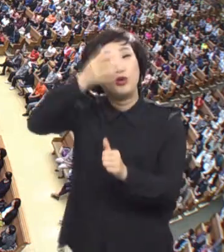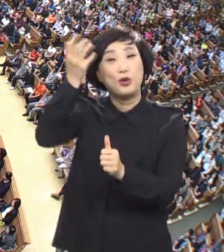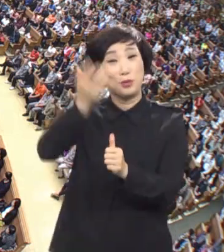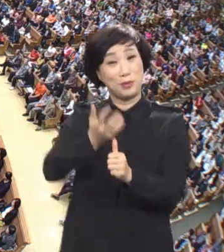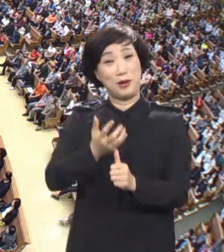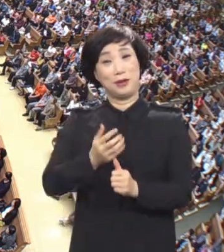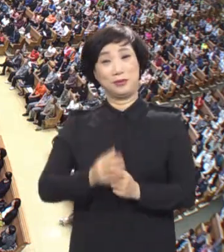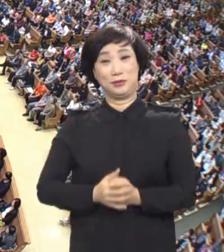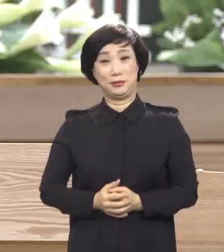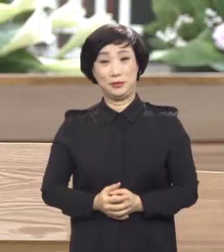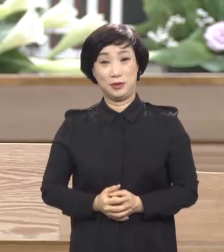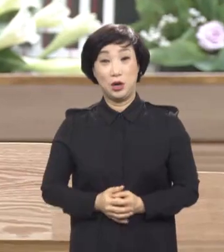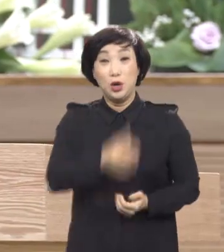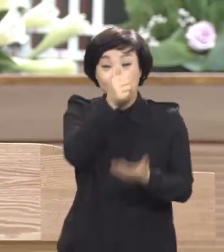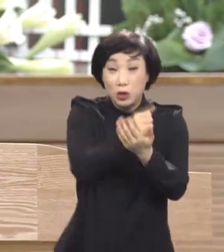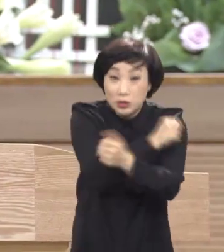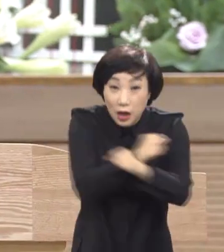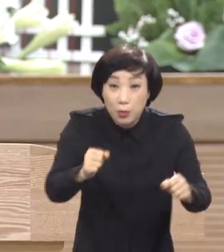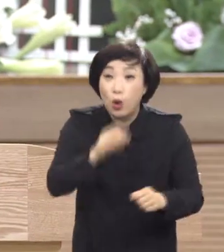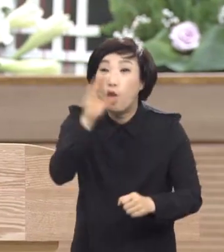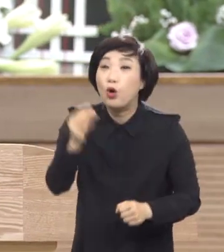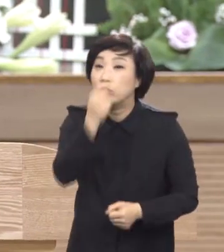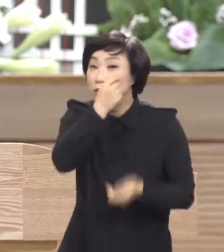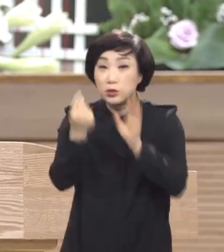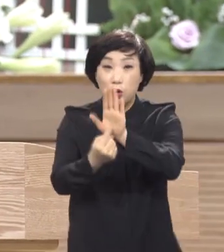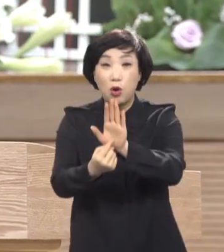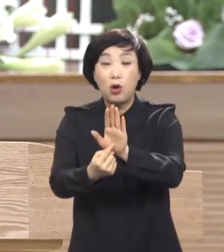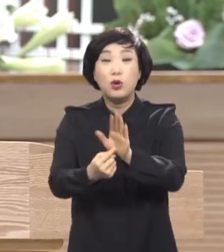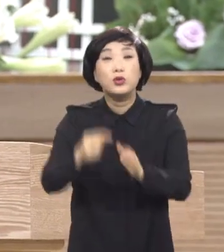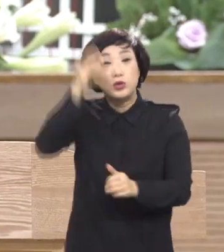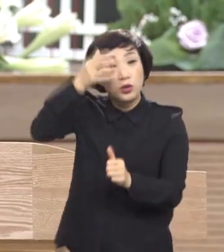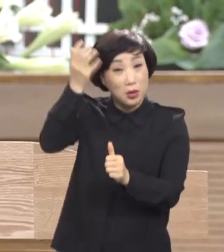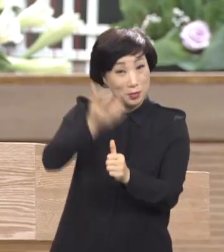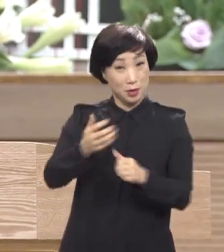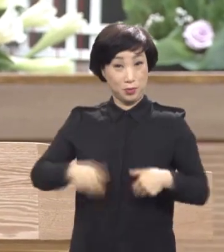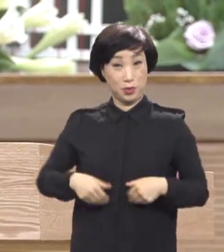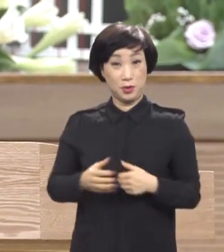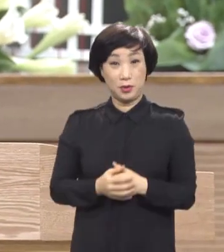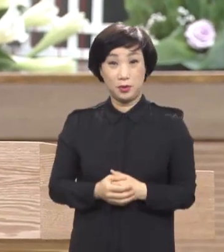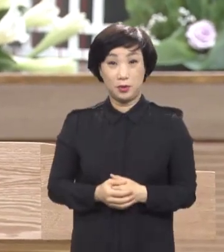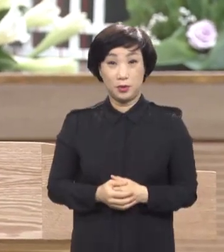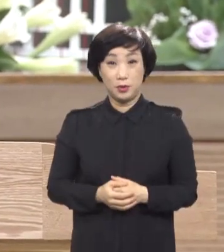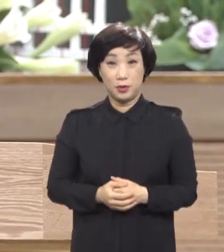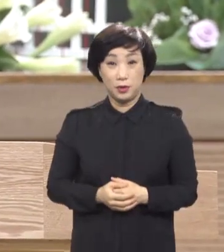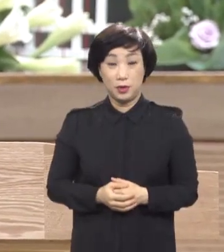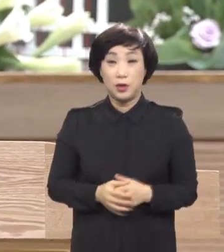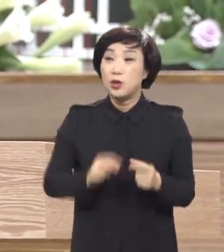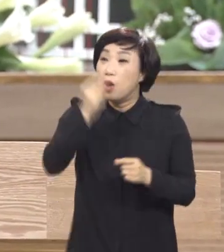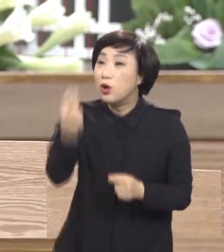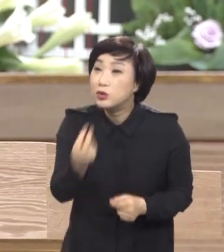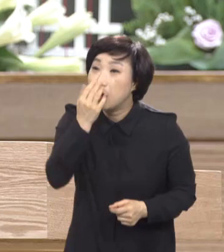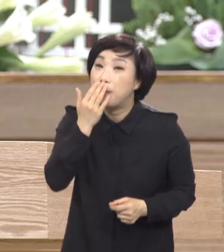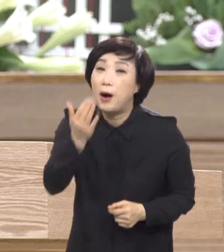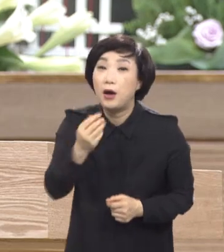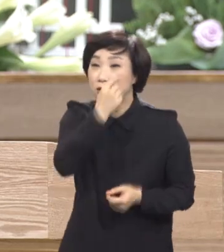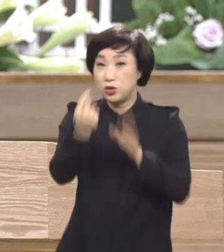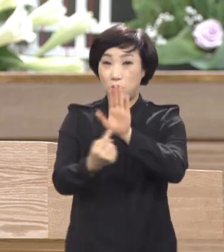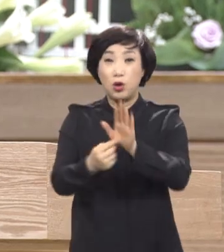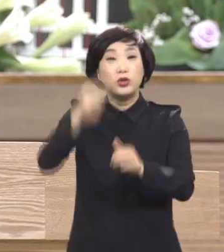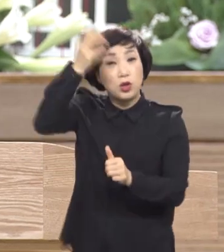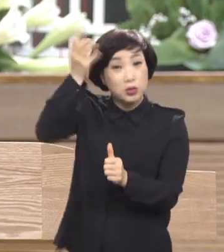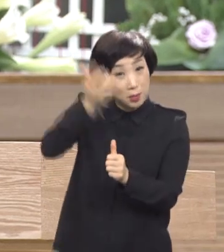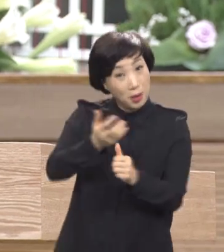받아라 죄사 안 봐도 고르게 됐다는 증거로 성령을 받아라 영생할 수 있다는 증거로